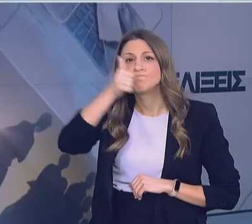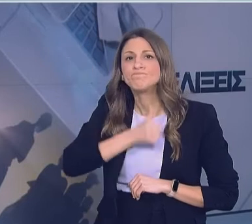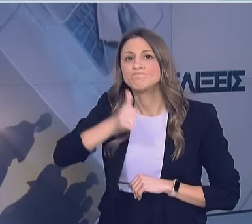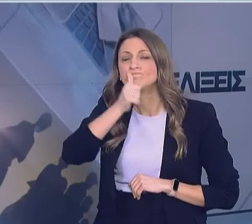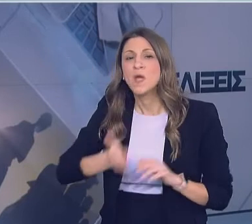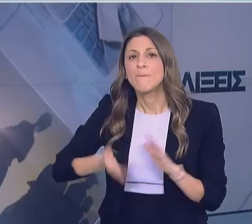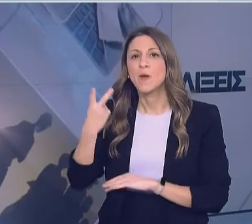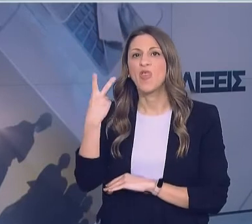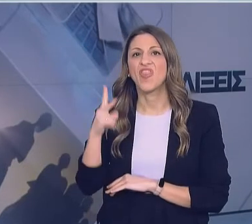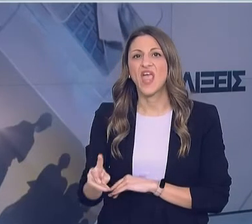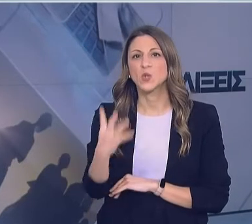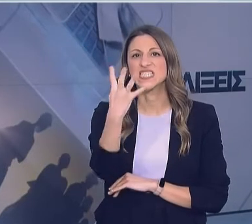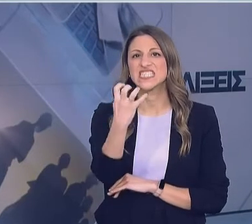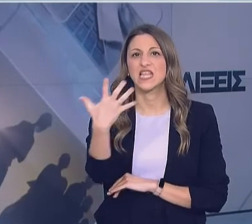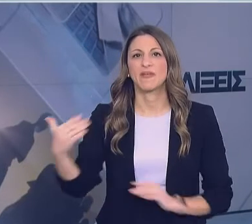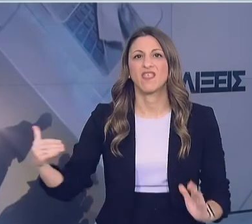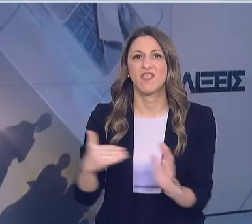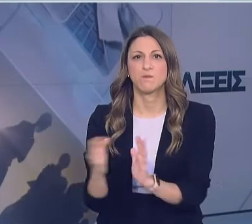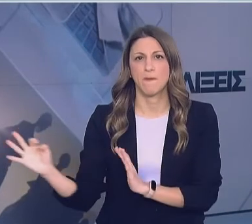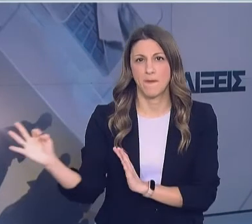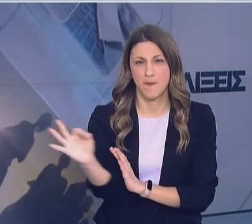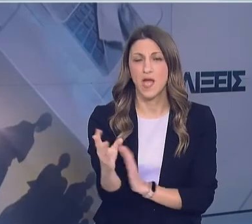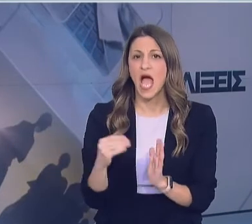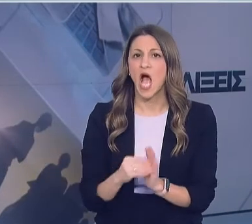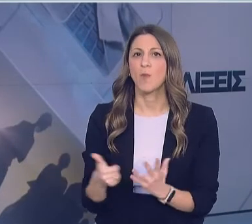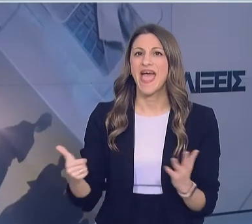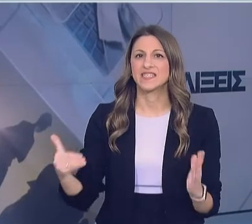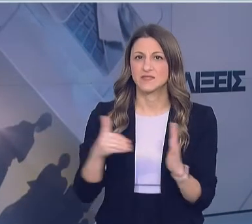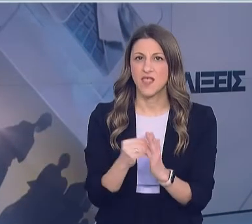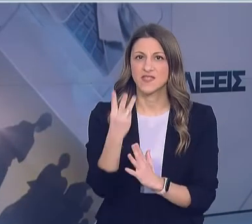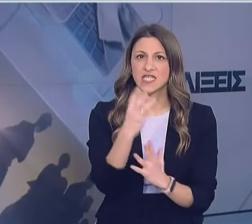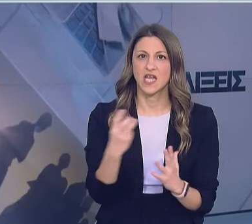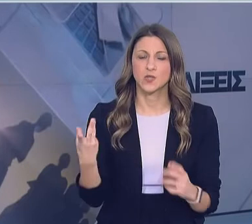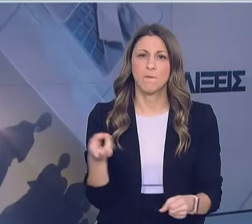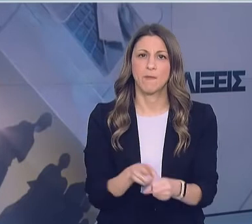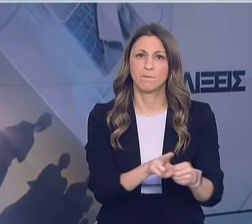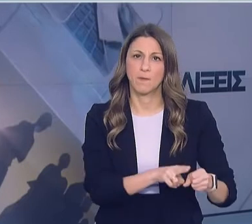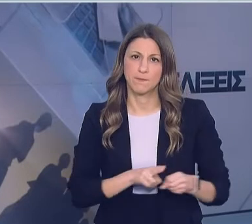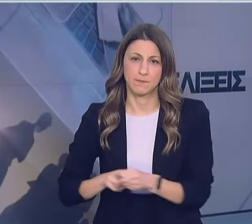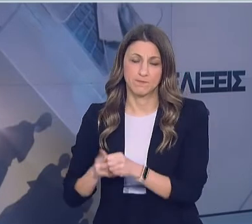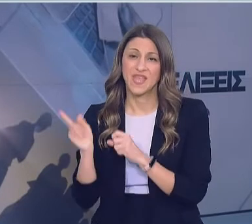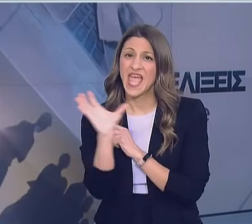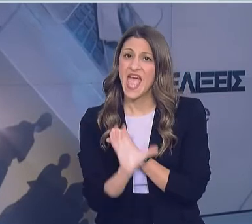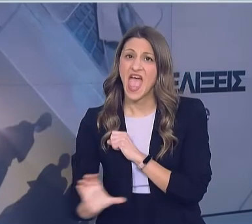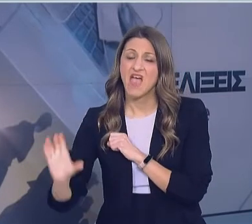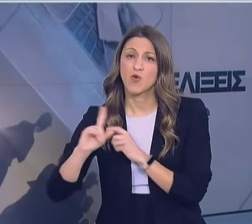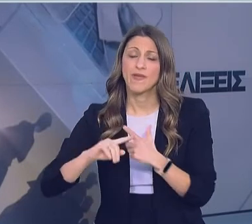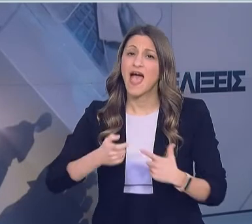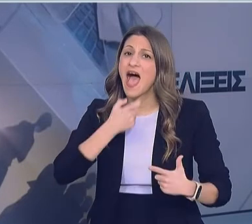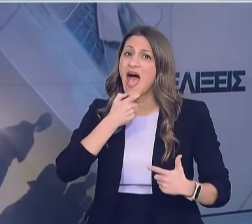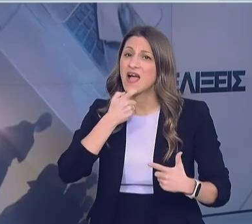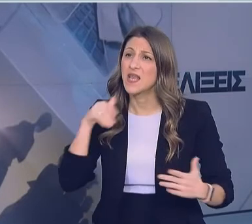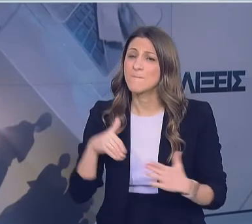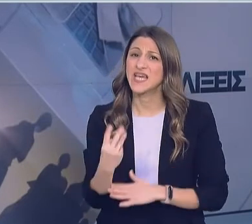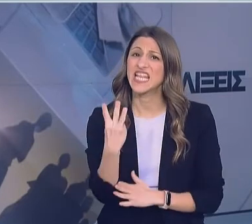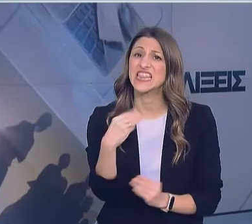από 245.000 κρούσματα και 6.098 νεκρούς. Στην Ευρώπη και το Ηνωμένο Βασίλειο, έως τις